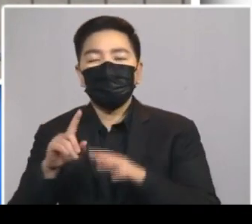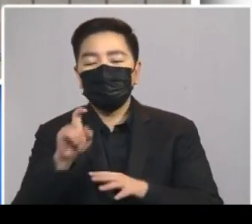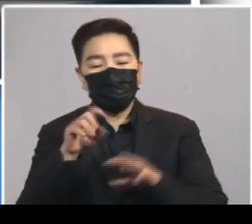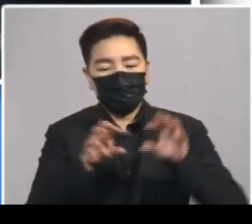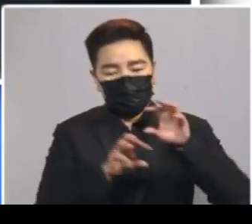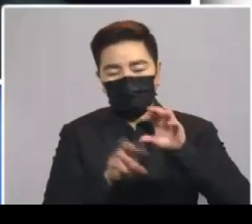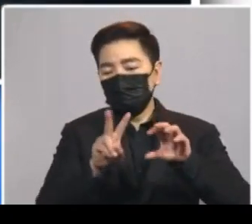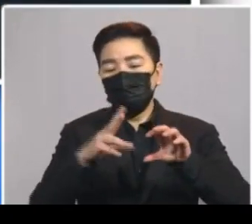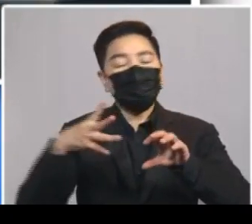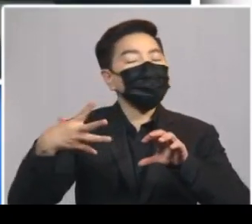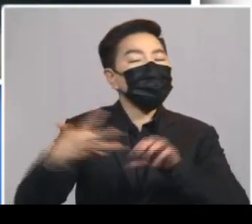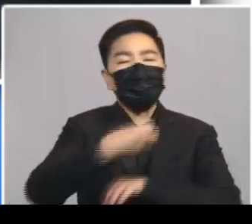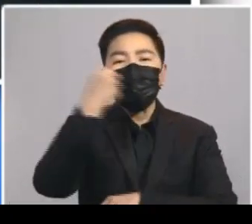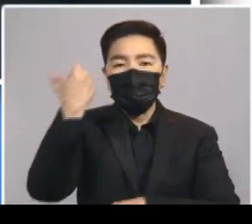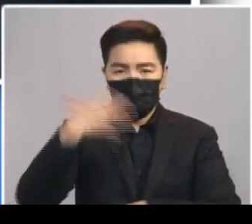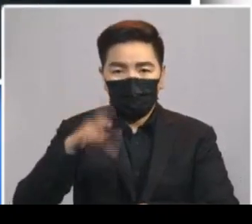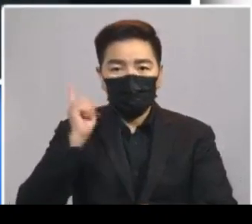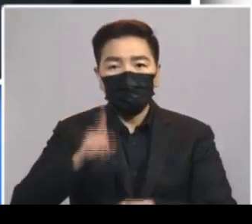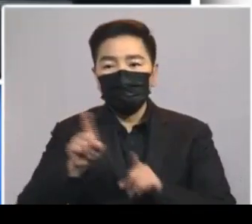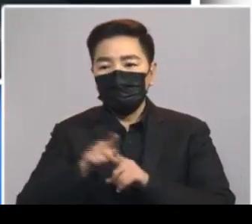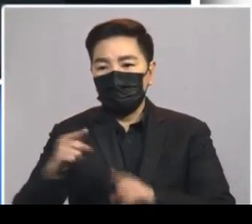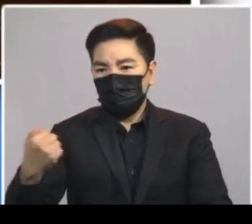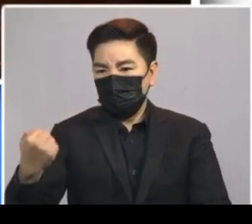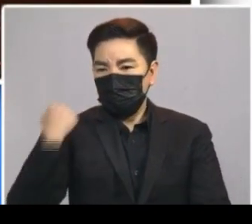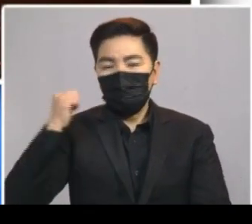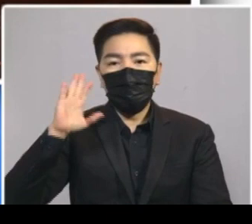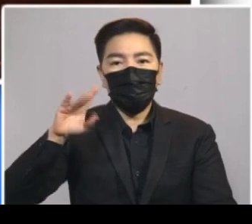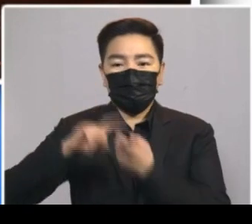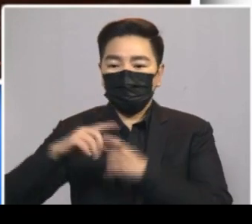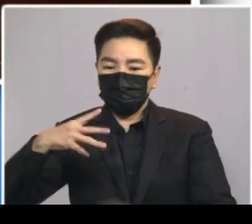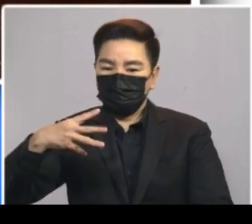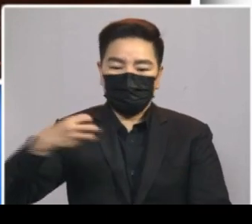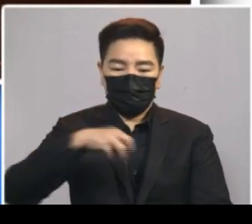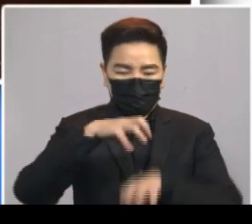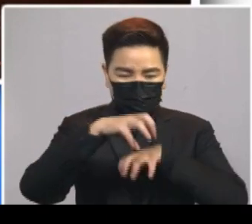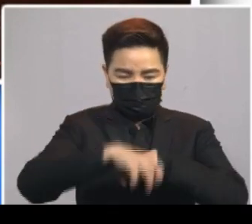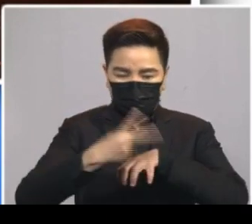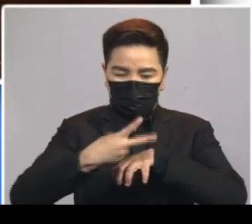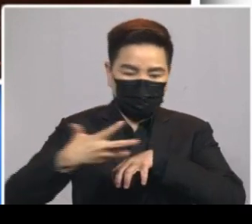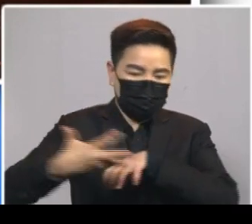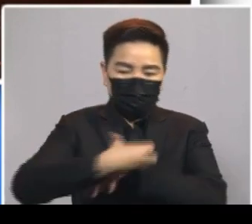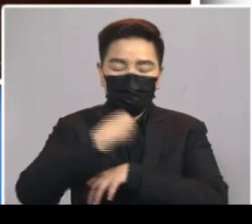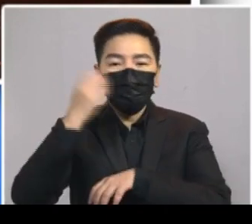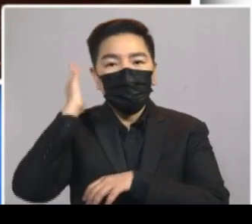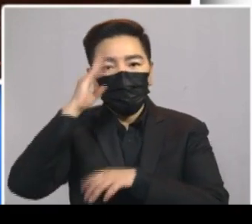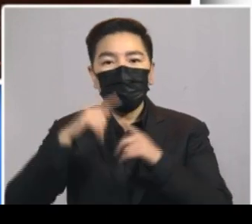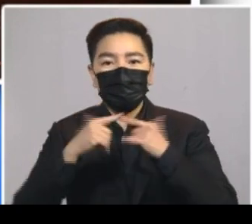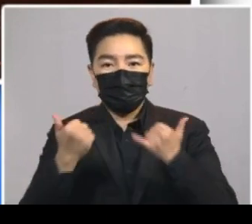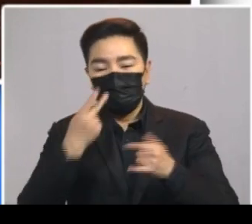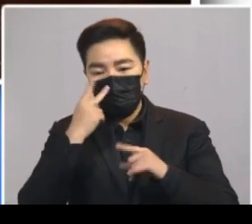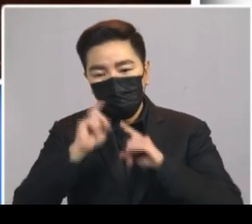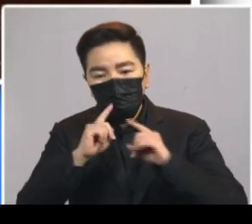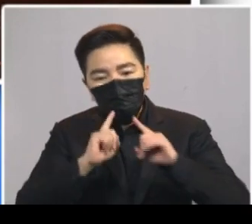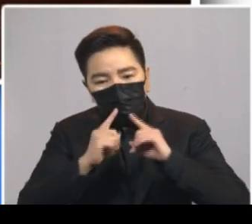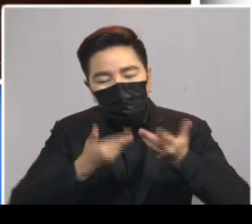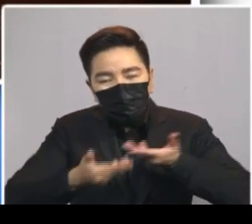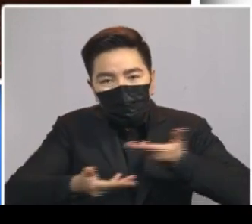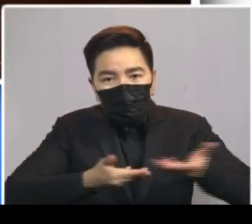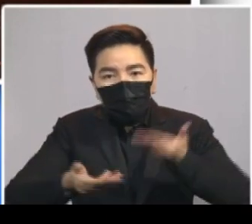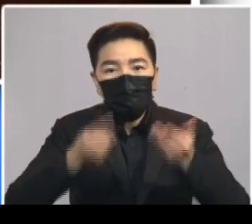ครับ โอ้ก็เหมือนเป็นการประกาศสัญญานุภาพไปเพื่อที่จะเป็นข้อต่อรองอะไรประมาณนั้นก็ได้ใช่ไหมอาจารย์มองแบบนี้ก็ได้ใช่